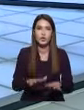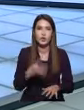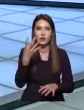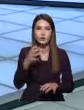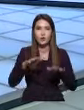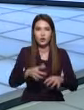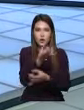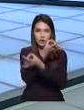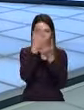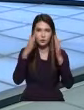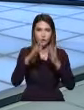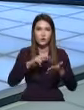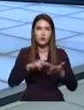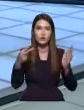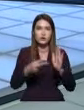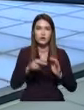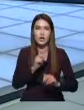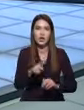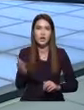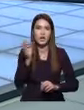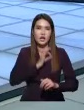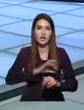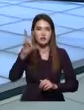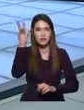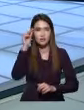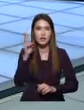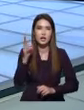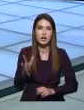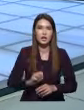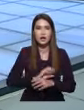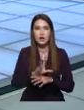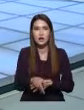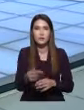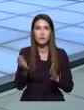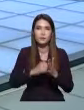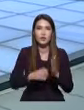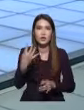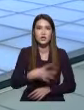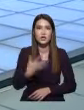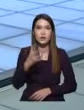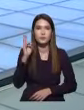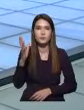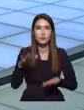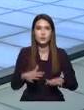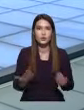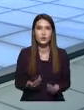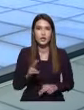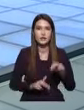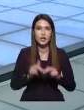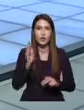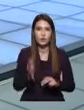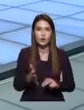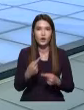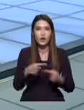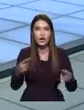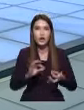мәдениет үйінің жобасы әзірленді. Халықты қолжетімді бағадағы баспанамен қамту мақсатында 45 пәтерлі тұрғын үй салынуда. Өңірдегі іргелі